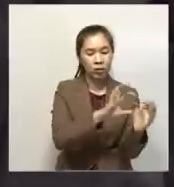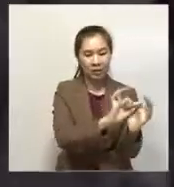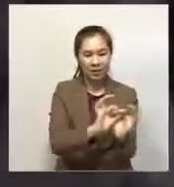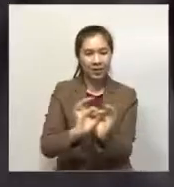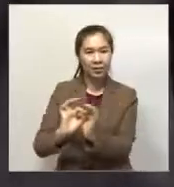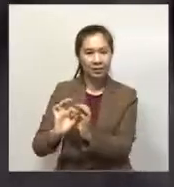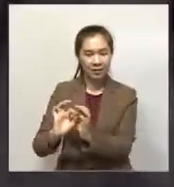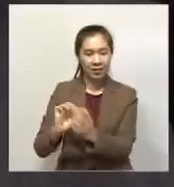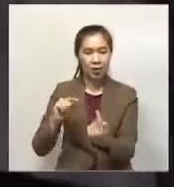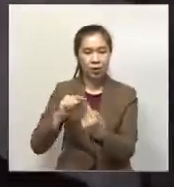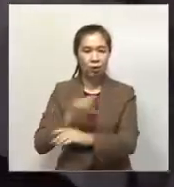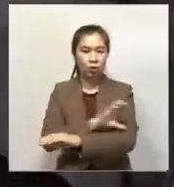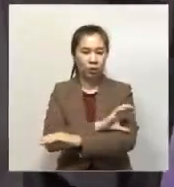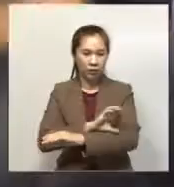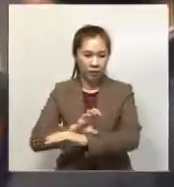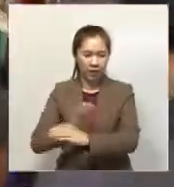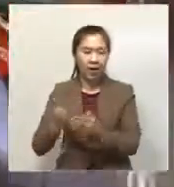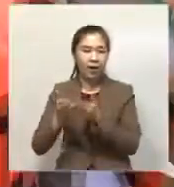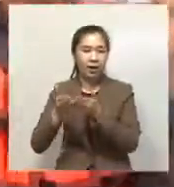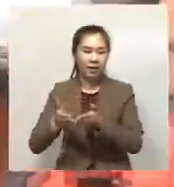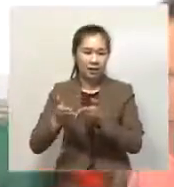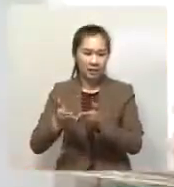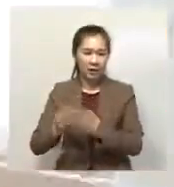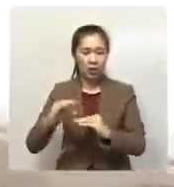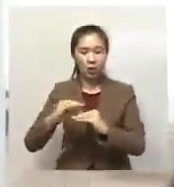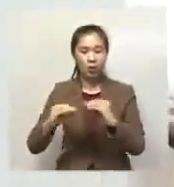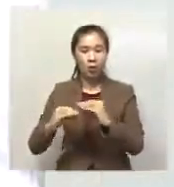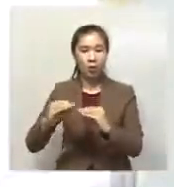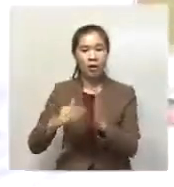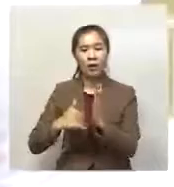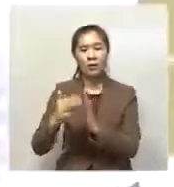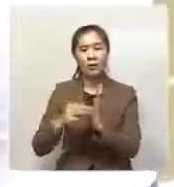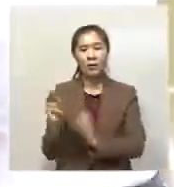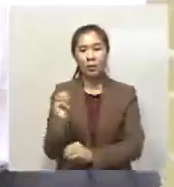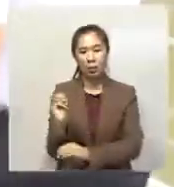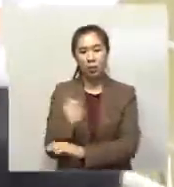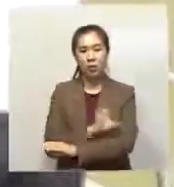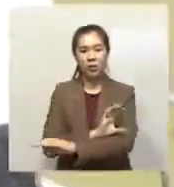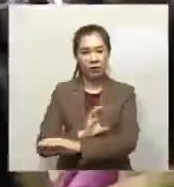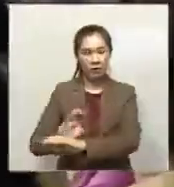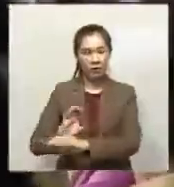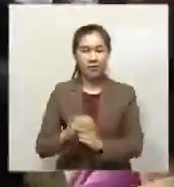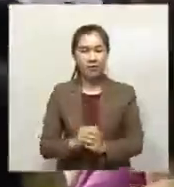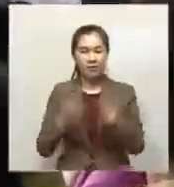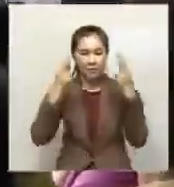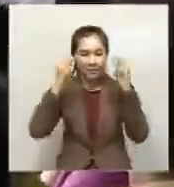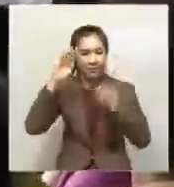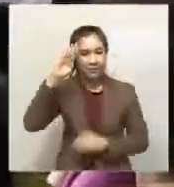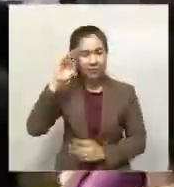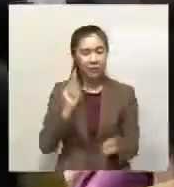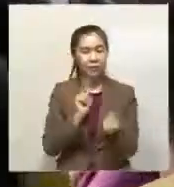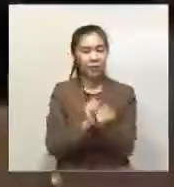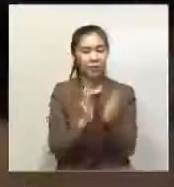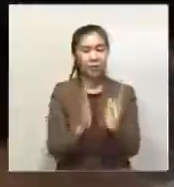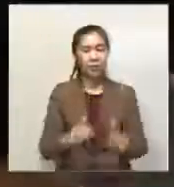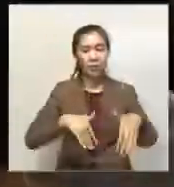ชื่อมต่อระหว่างรถไฟฟ้าและเรือและโครงการรถไฟฟ้าสายสีม่วงใต้โดยนายกรัฐมนตรีได้พบปะกับประชา